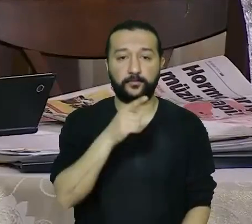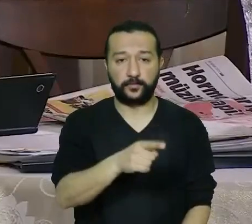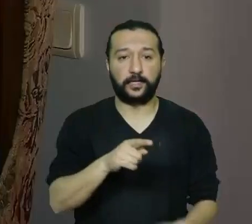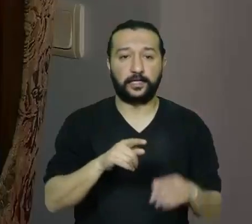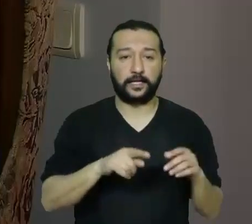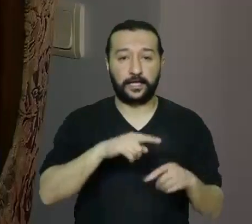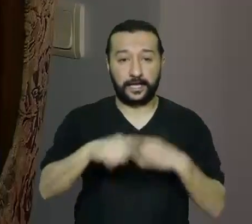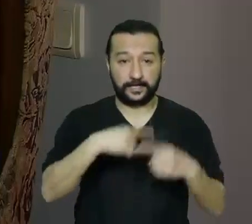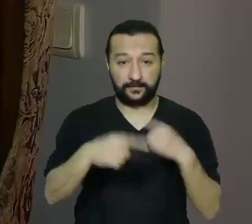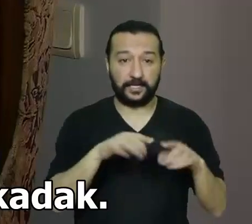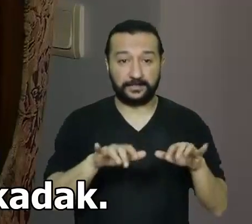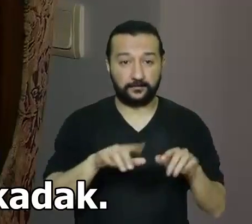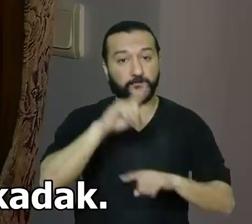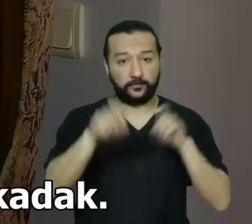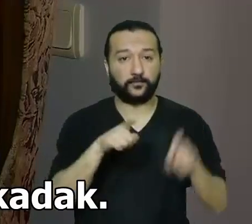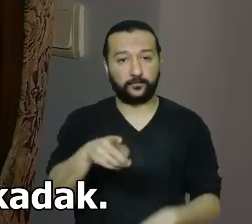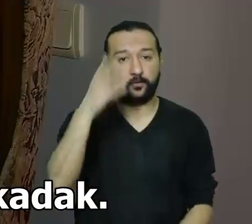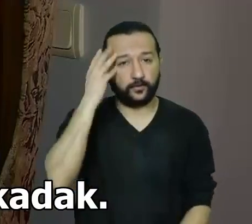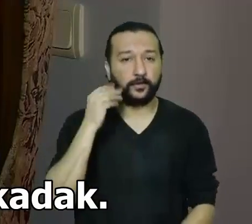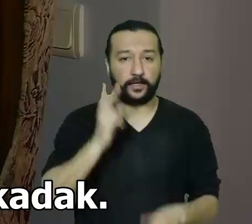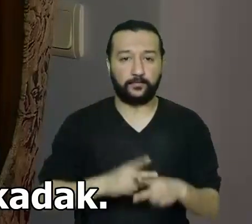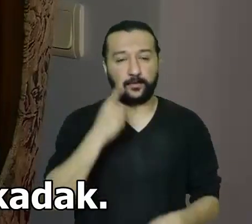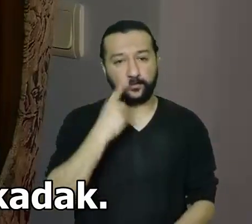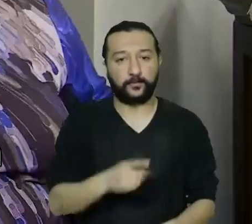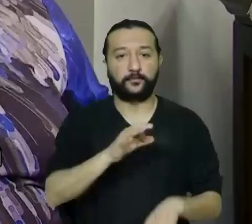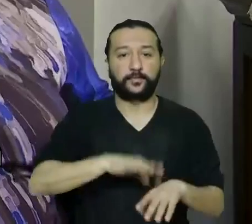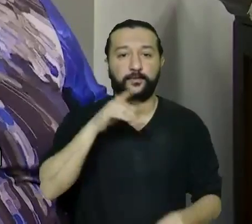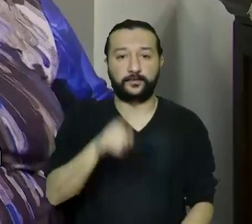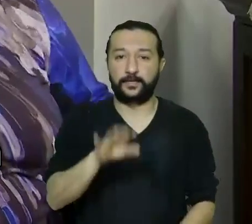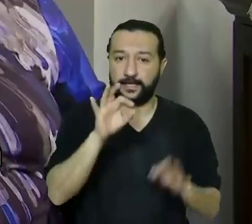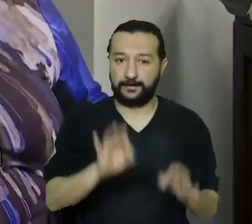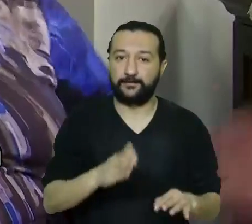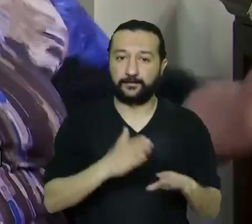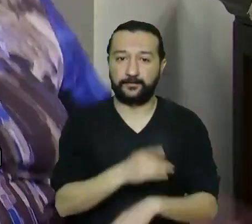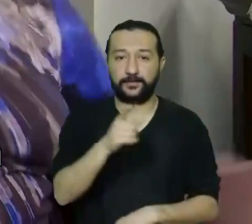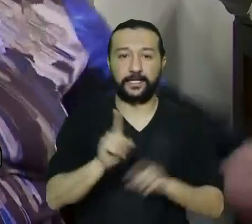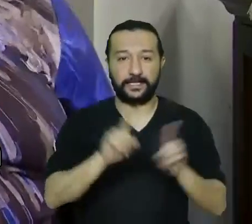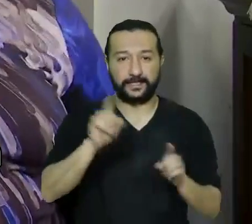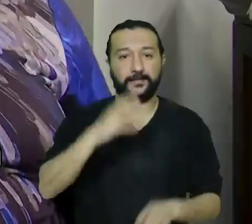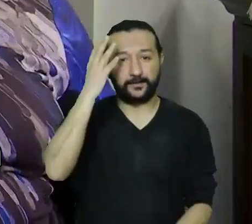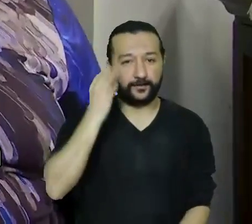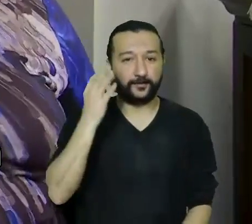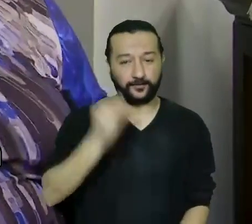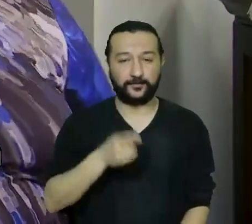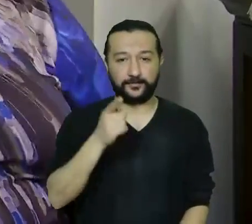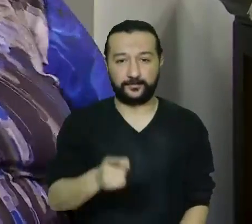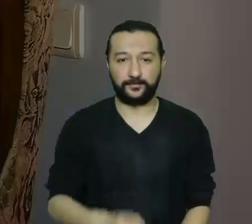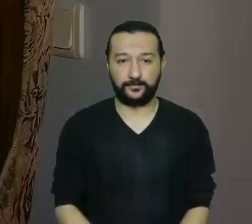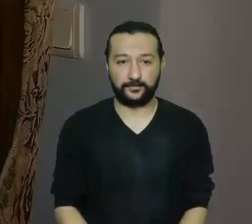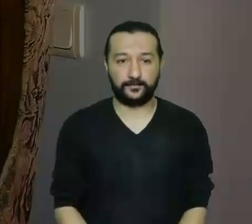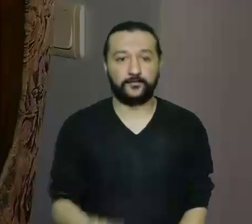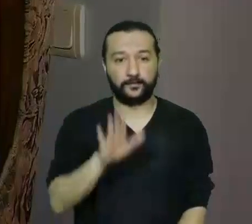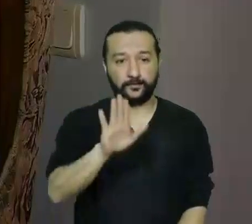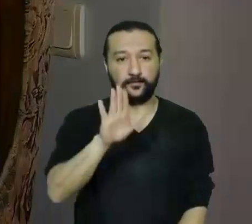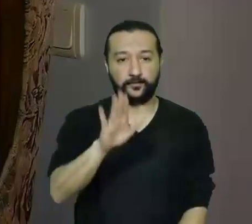arama motorları var ya, orayı sorarız. Orası hemen bizi gösterir şakkıdık. Evet ya evet, internetten öğreniriz işte.